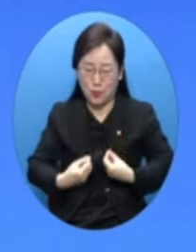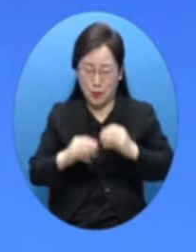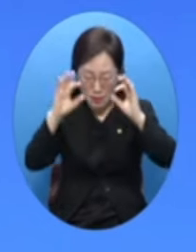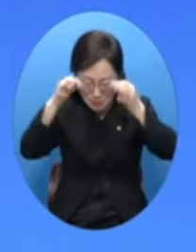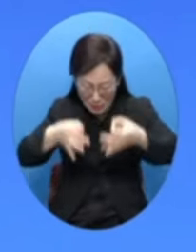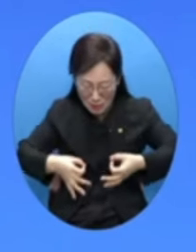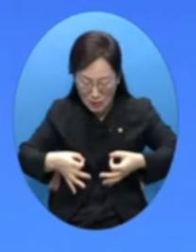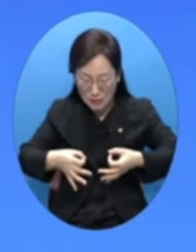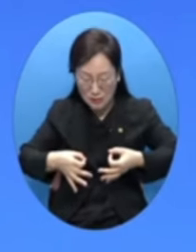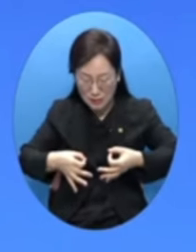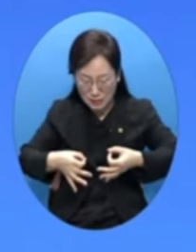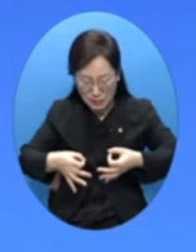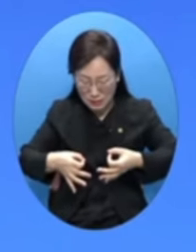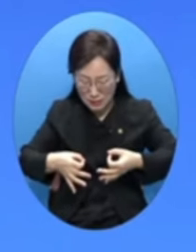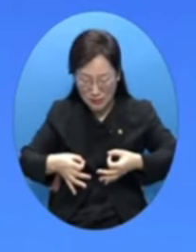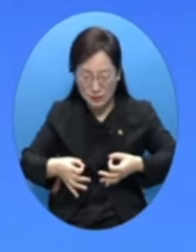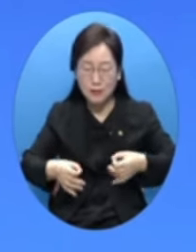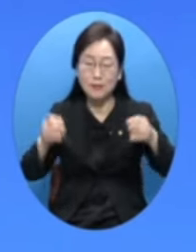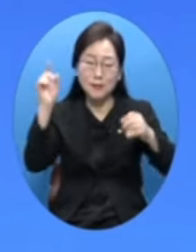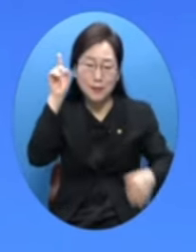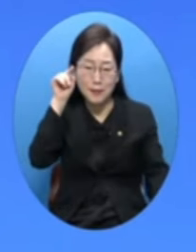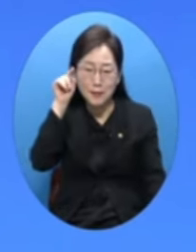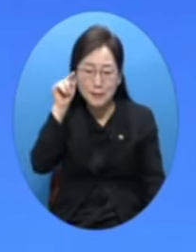보면서 날마다